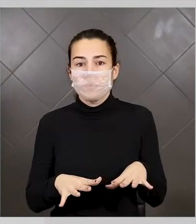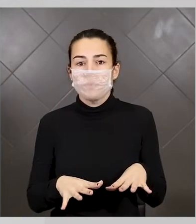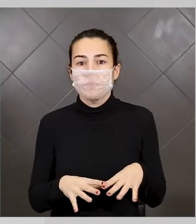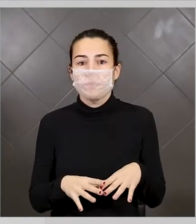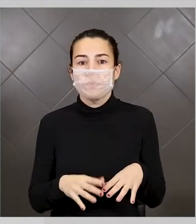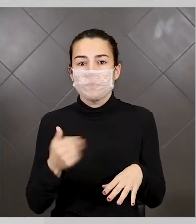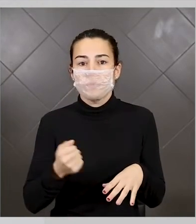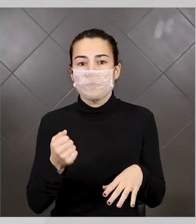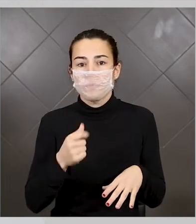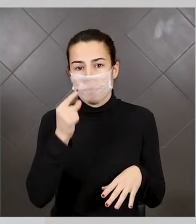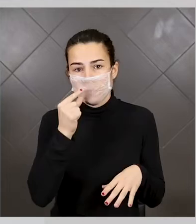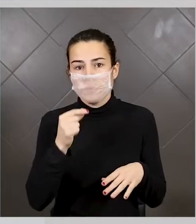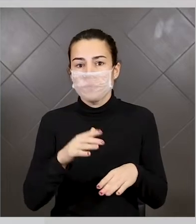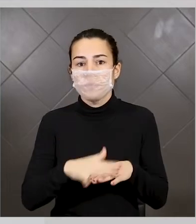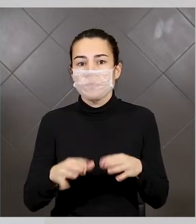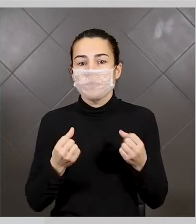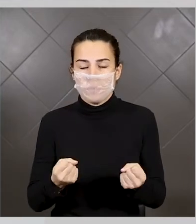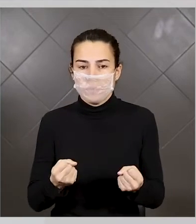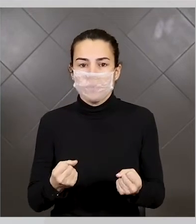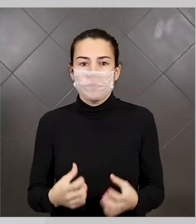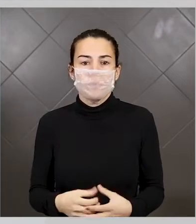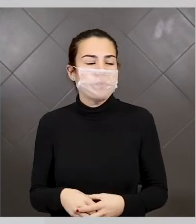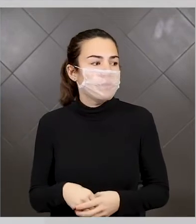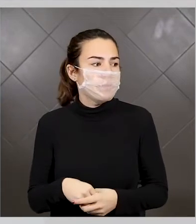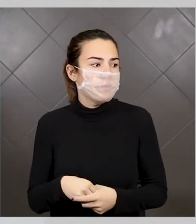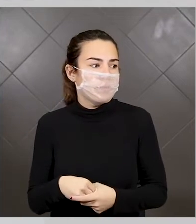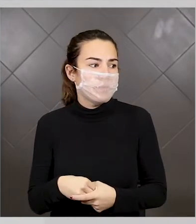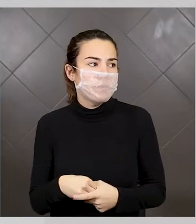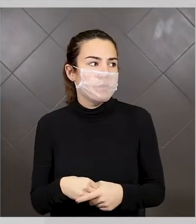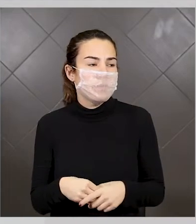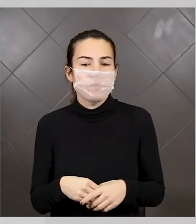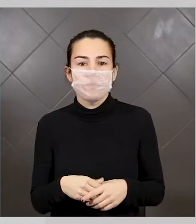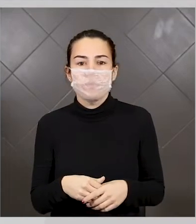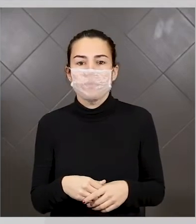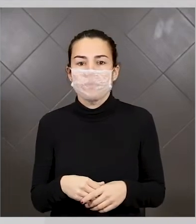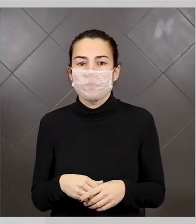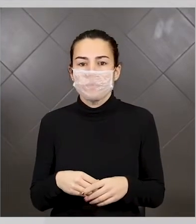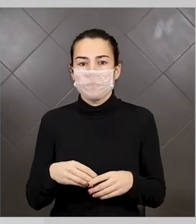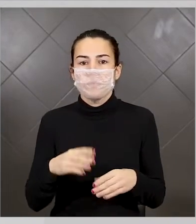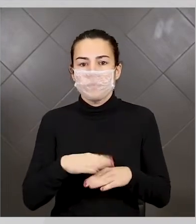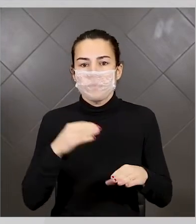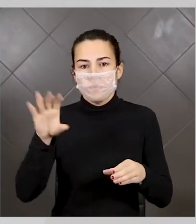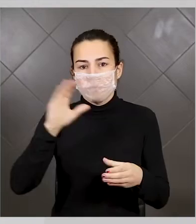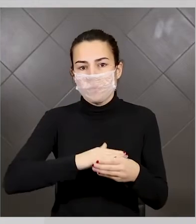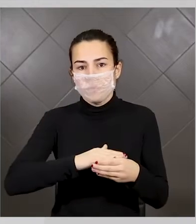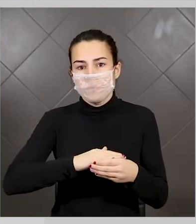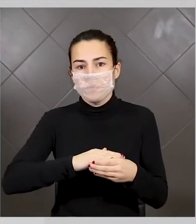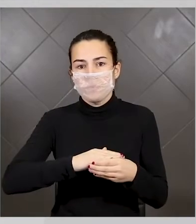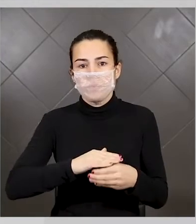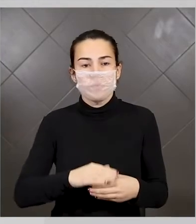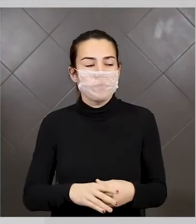ens permet apretar bé i arribar fins al fons i que ens quedi enmig del pastís. Val, Joan? Això ho